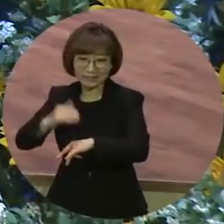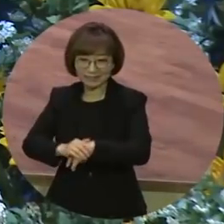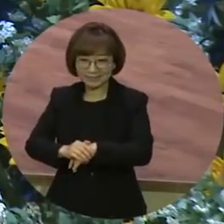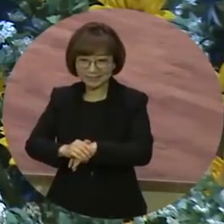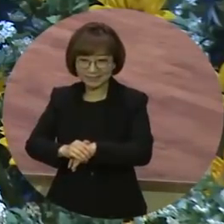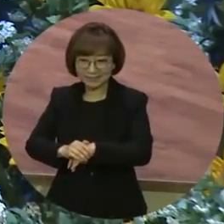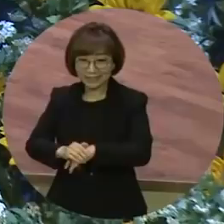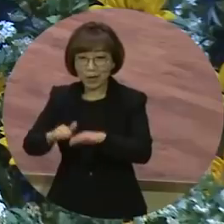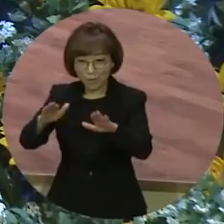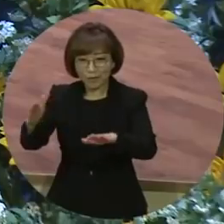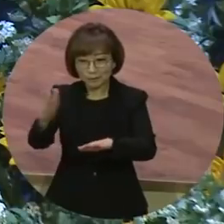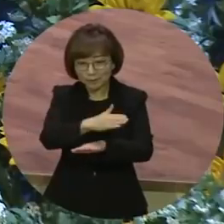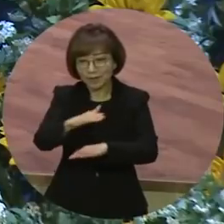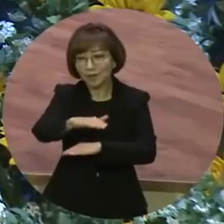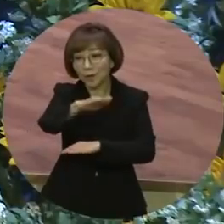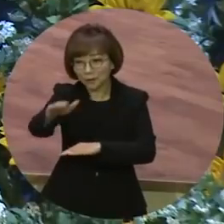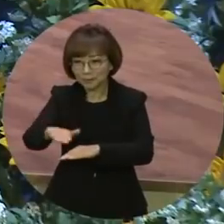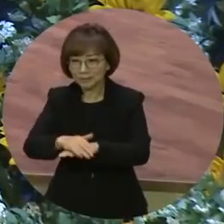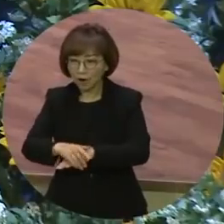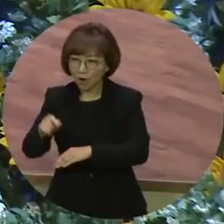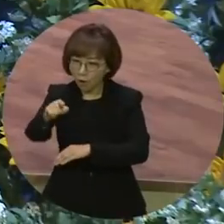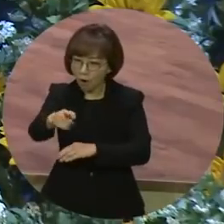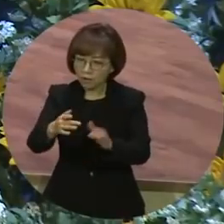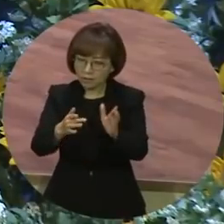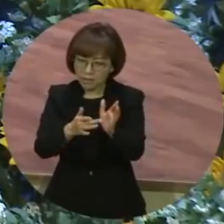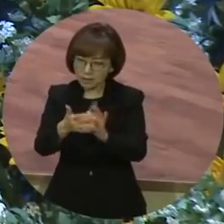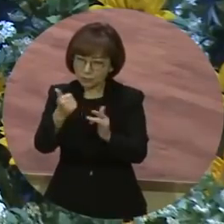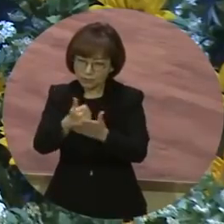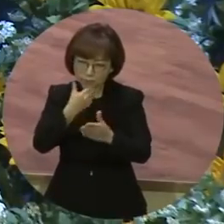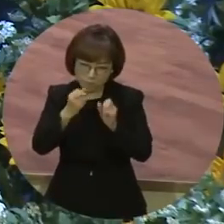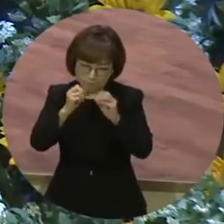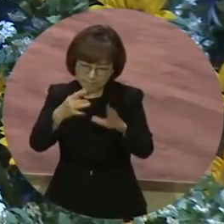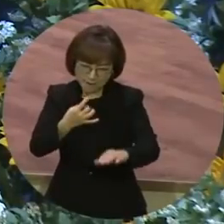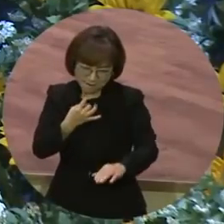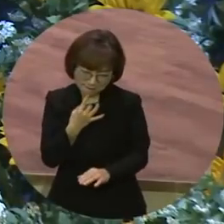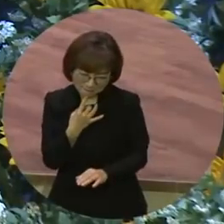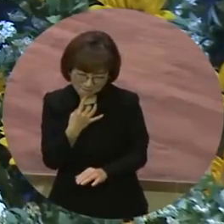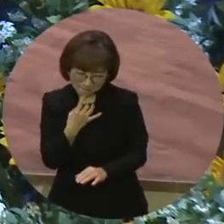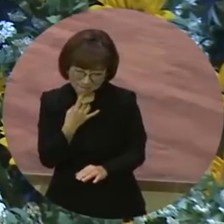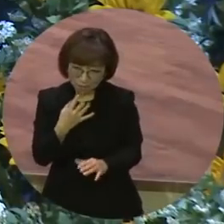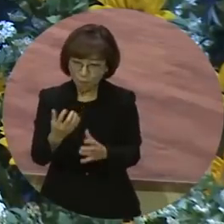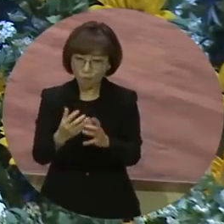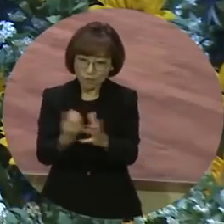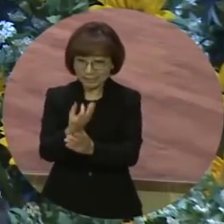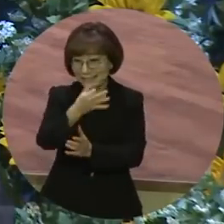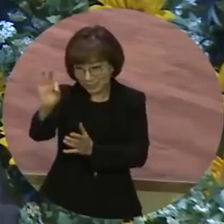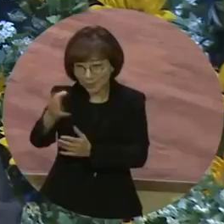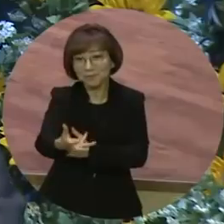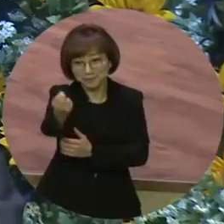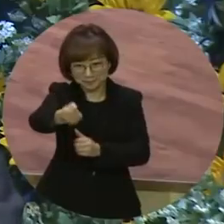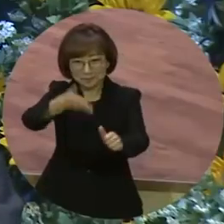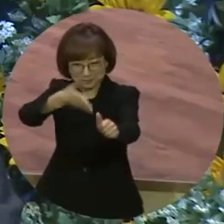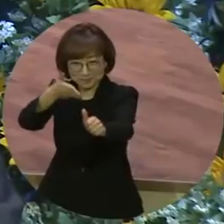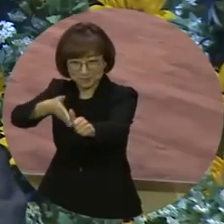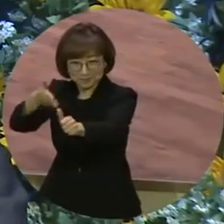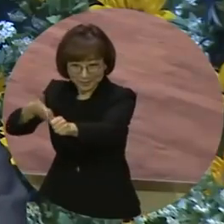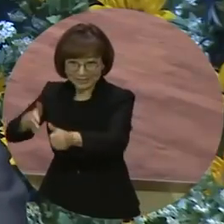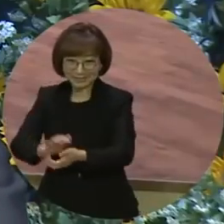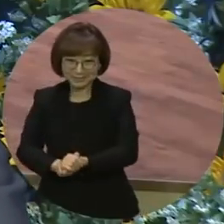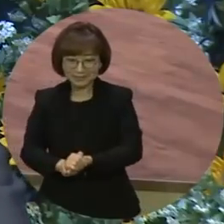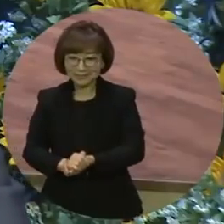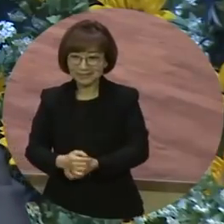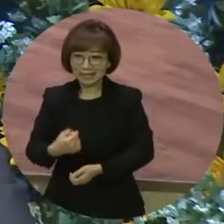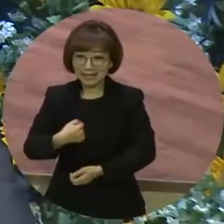예수에 미쳤다라는 소문 듣기 바랍니다. 그런 말 들어보세요. 저는 집사 때 그런 말 많이 들었어요.